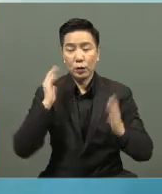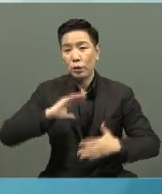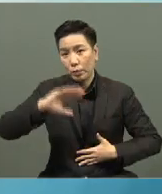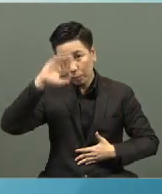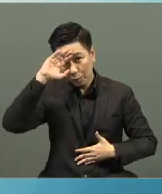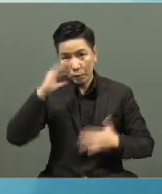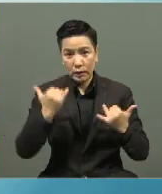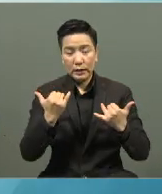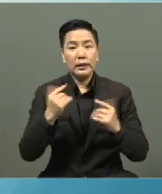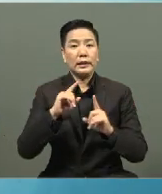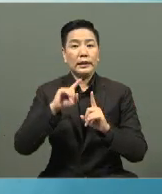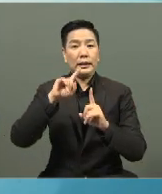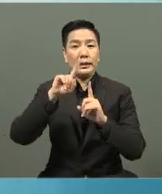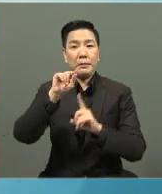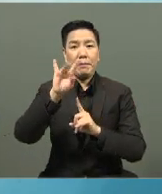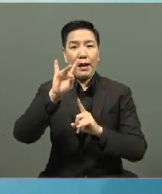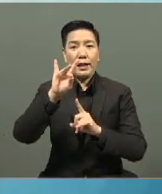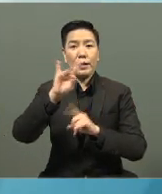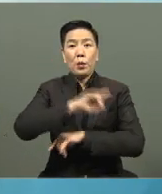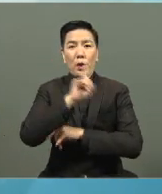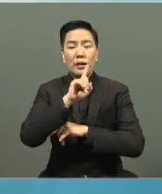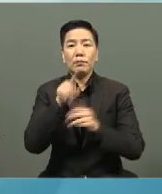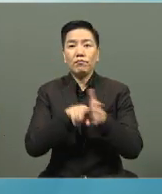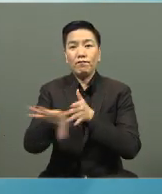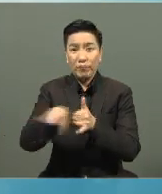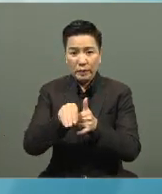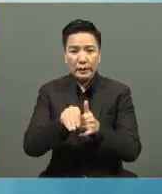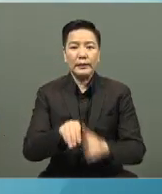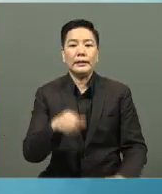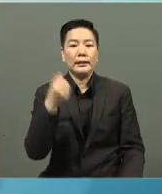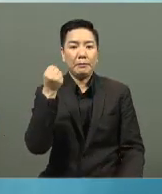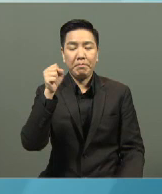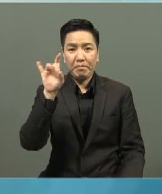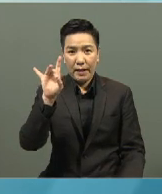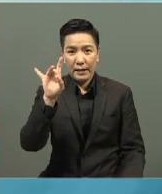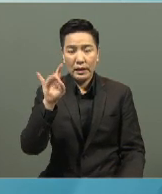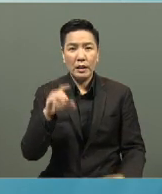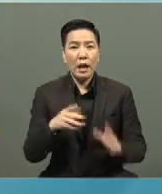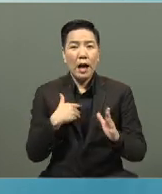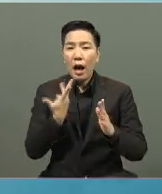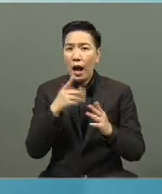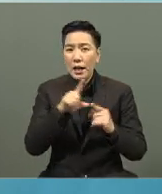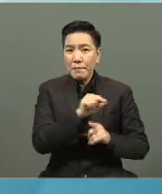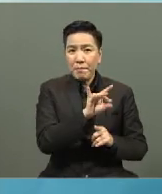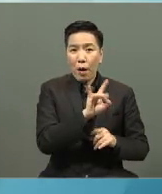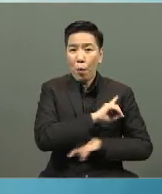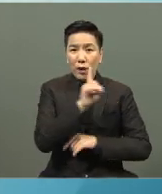วันที่ผ่านมาแล้วก็มีจังหวัดเลยที่อยู่ที่ในภาคตะวันออกเฉียงเหนือก็ลงมาอยู่ในกลุ่มนี้ด้วยนะครับคงเหลือเพียงแค่ขอนแก่นกับนครราชสีมานะครับซึ่งก็ก็เดี๋ยวคงได้มีการปรับกันไปเรื่อยๆนะครับก็ทำให้รวมของจังหวัดที่มีรายงานในผู้ป่วยในช่วง28วันที่ผ่านมาเหลืออยู่ 18นะครับแล้วก็ไม่มีรายงานเป็น 50